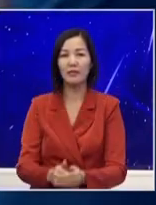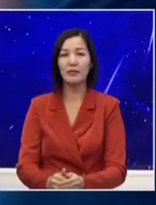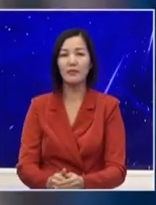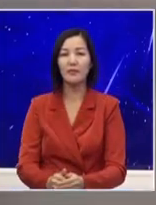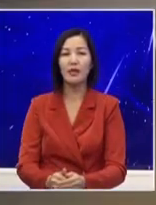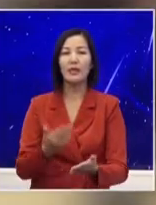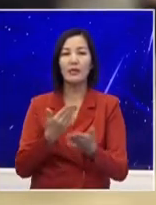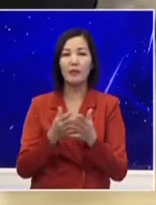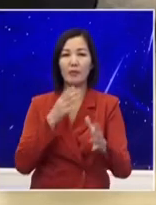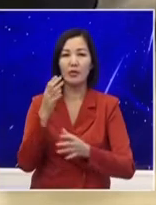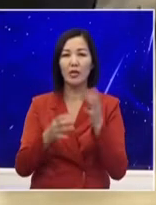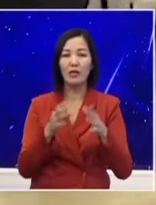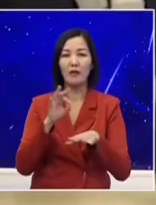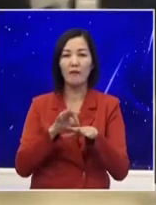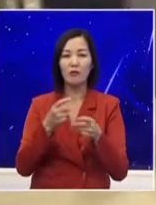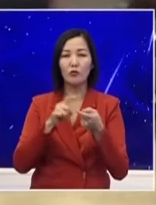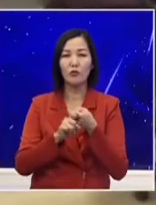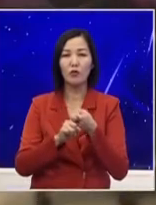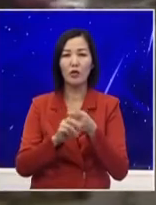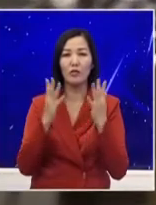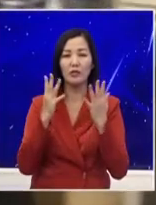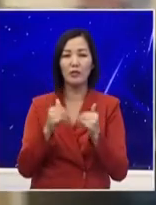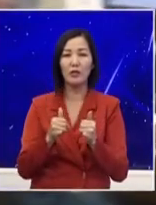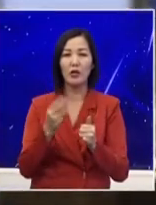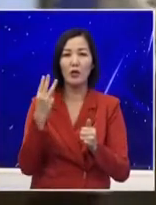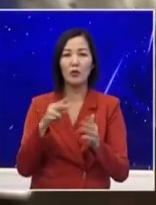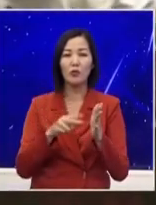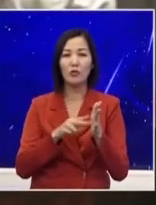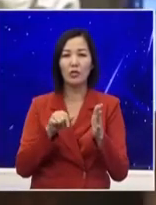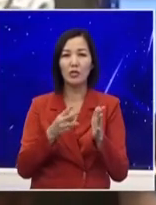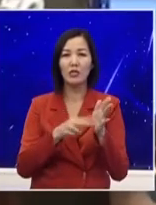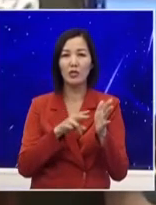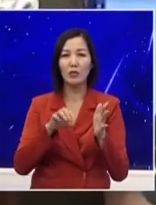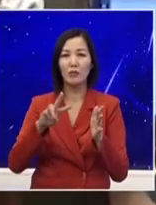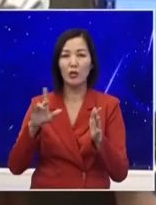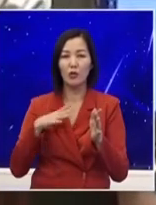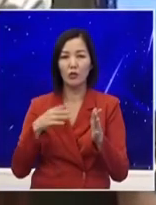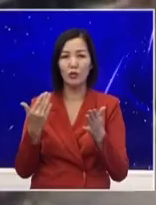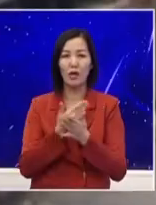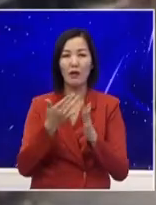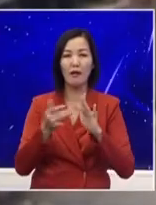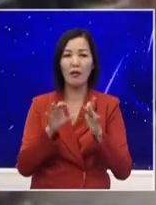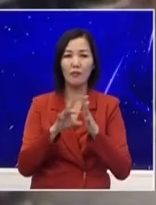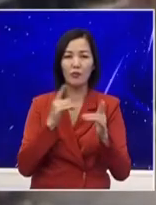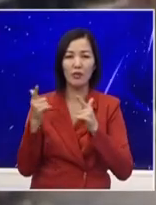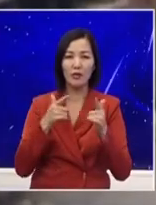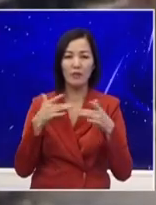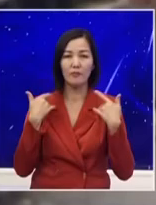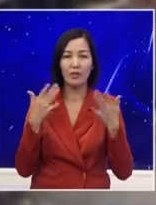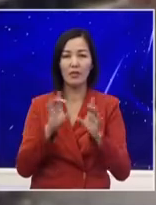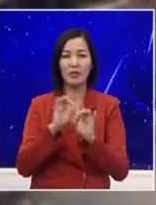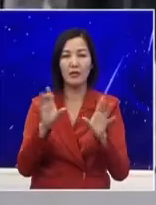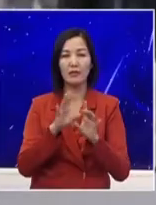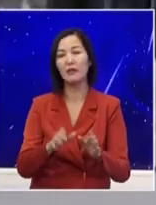Айта кетсек, жаһанда вирус жұқтырғандардың саны 37,7 миллионға жетті. Топтаманы ғаламтор ақпараттар арқылы дайындаған